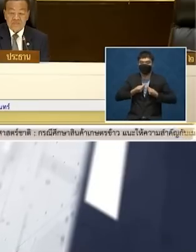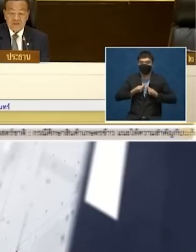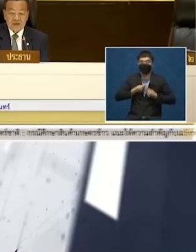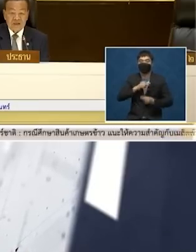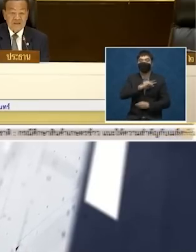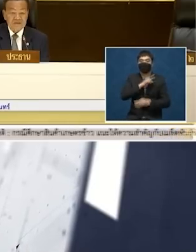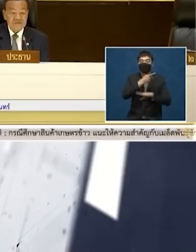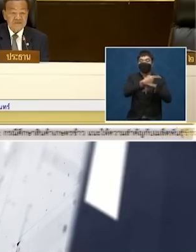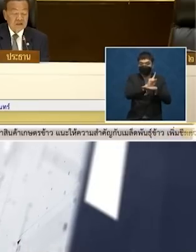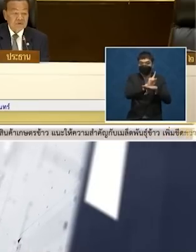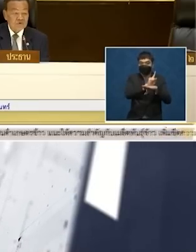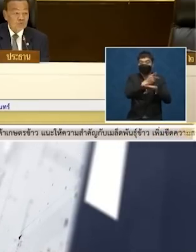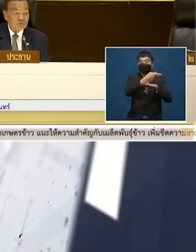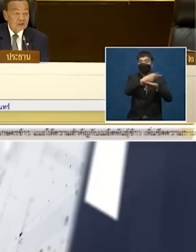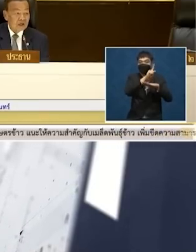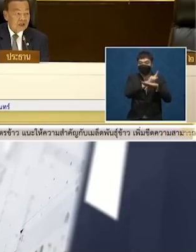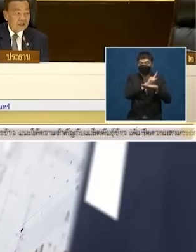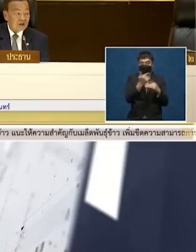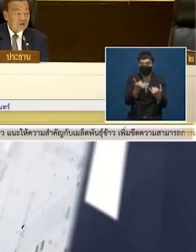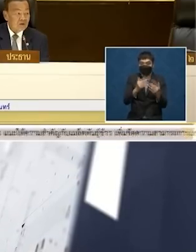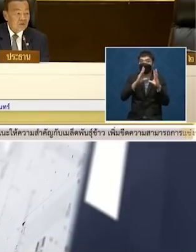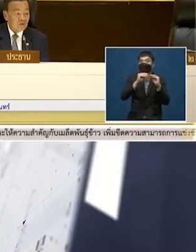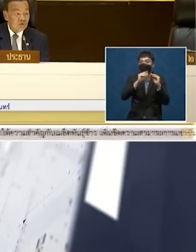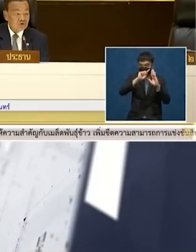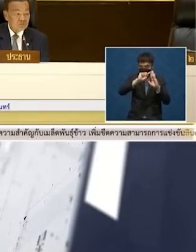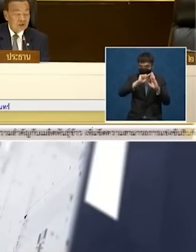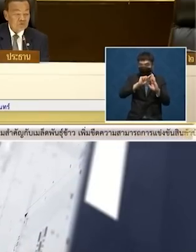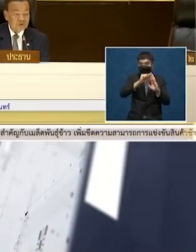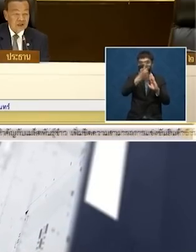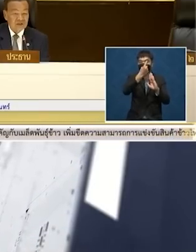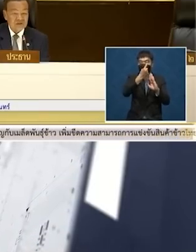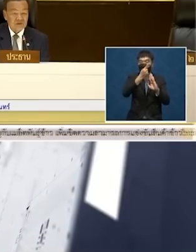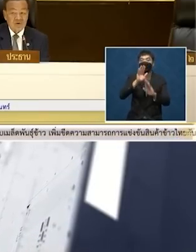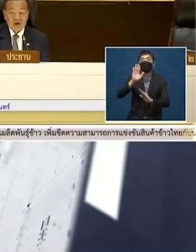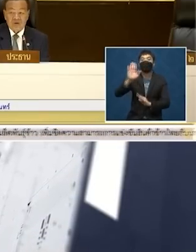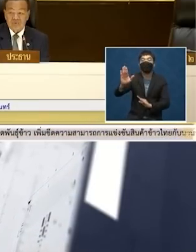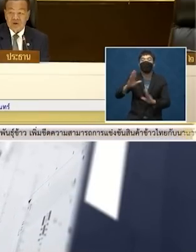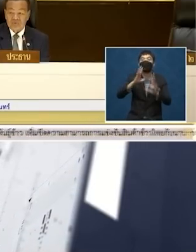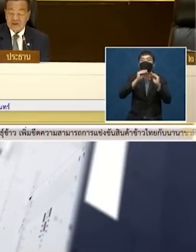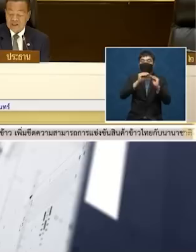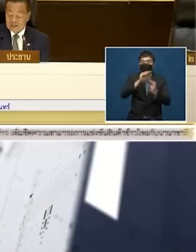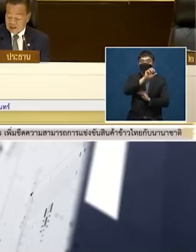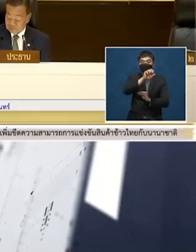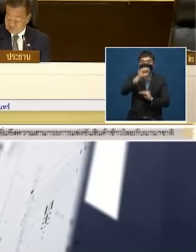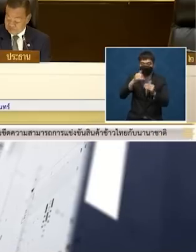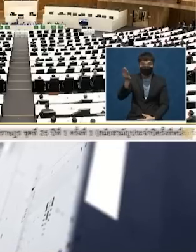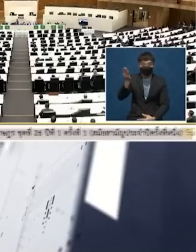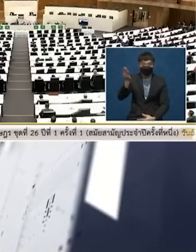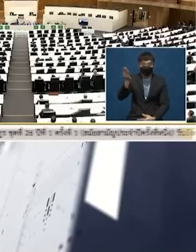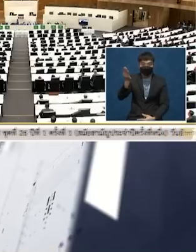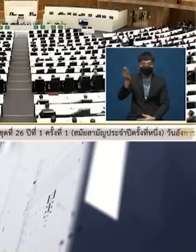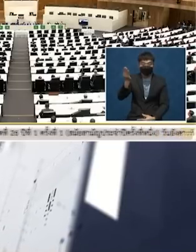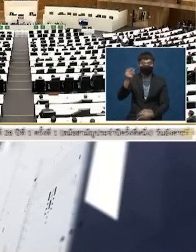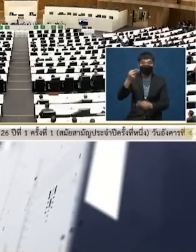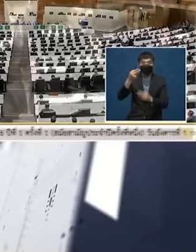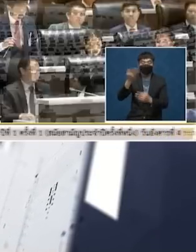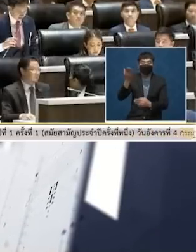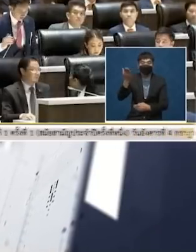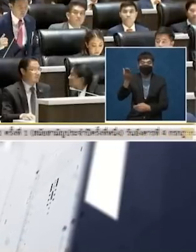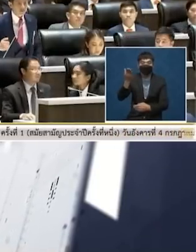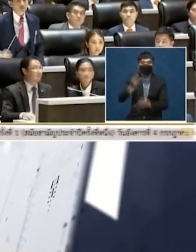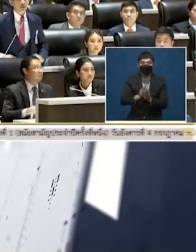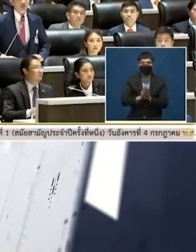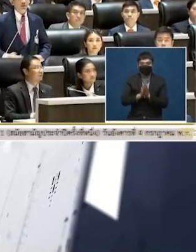เพรียงนะคะแล้วก็หลังจากนั้นก็เข้าสู่ขั้นตอนการบดเลือกประธานสภาผู้แทนราษฎรก็จะมีคุณพิธานลุกขึ้นแล้วก็